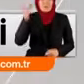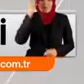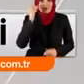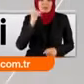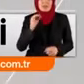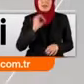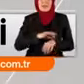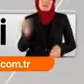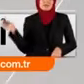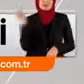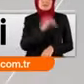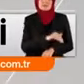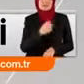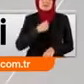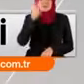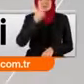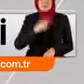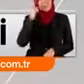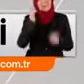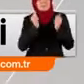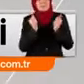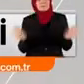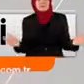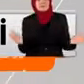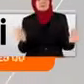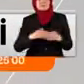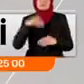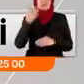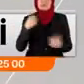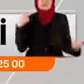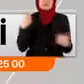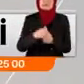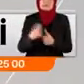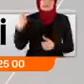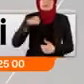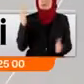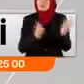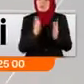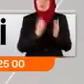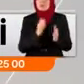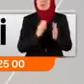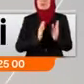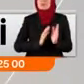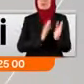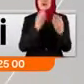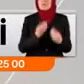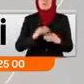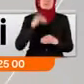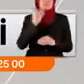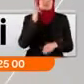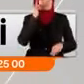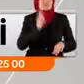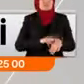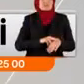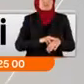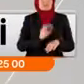Ya ben zaten bir baygınlık geçirdim Daha sonrasında tekrardan dövmeye devam etti sonrasını sonrası çok hatırlamıyorum